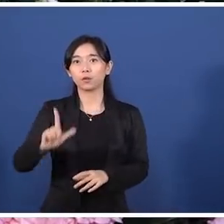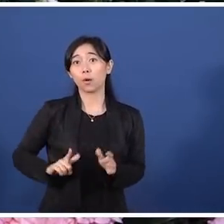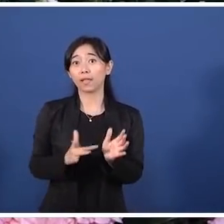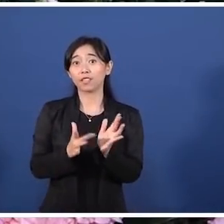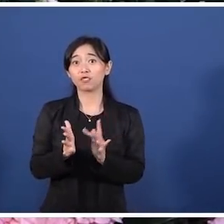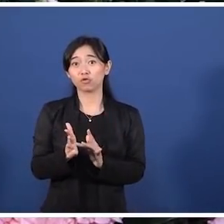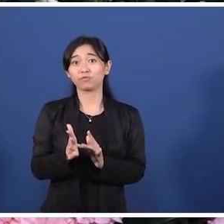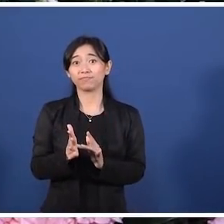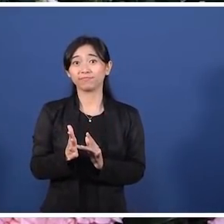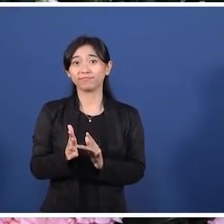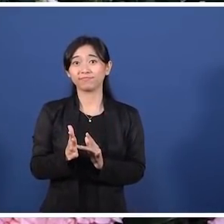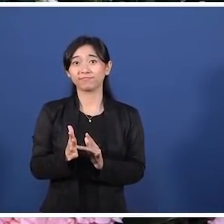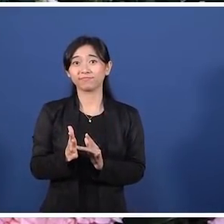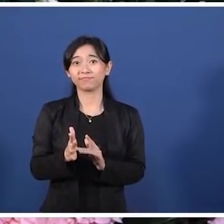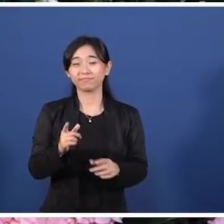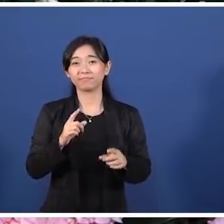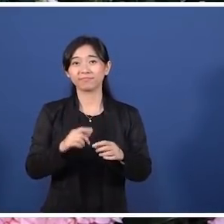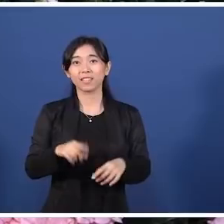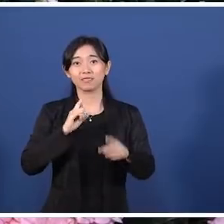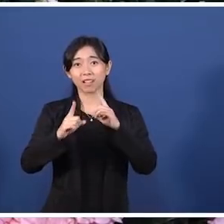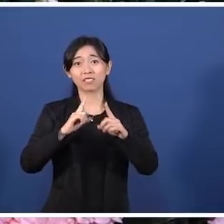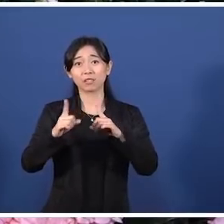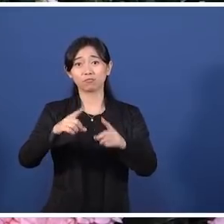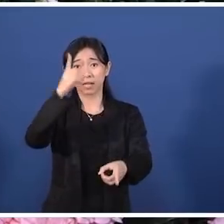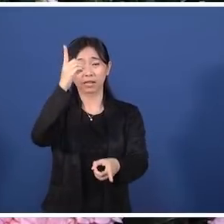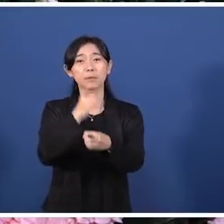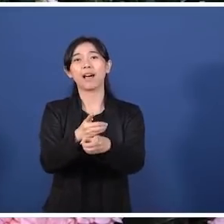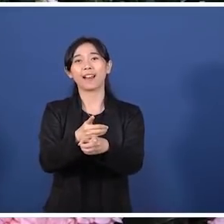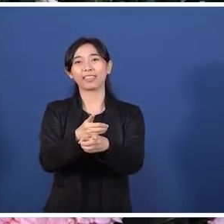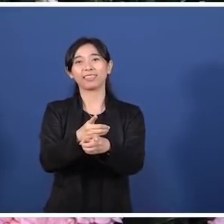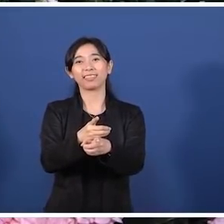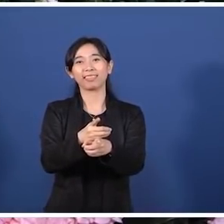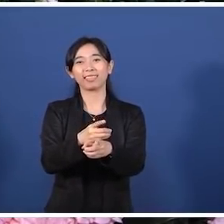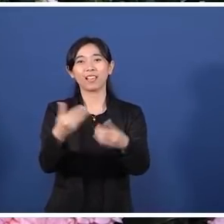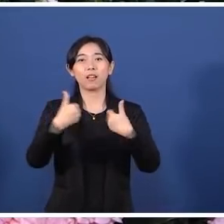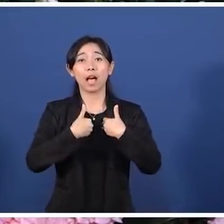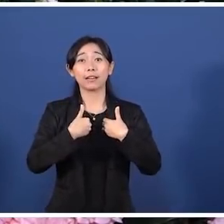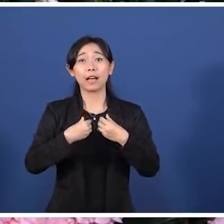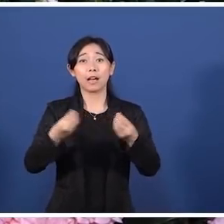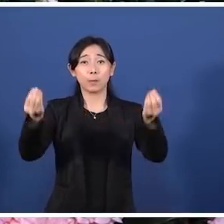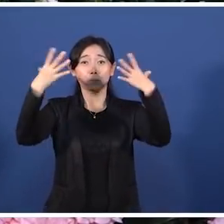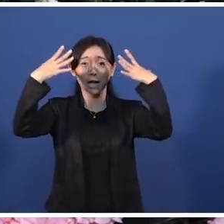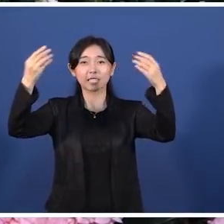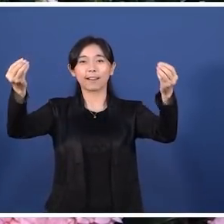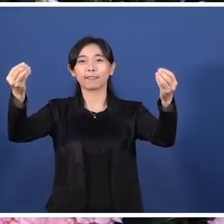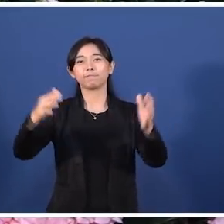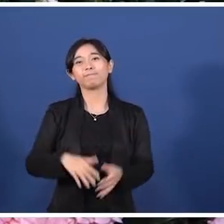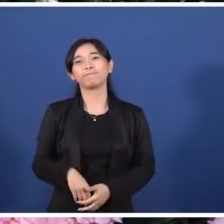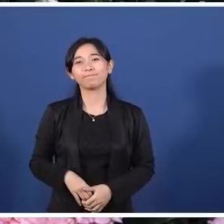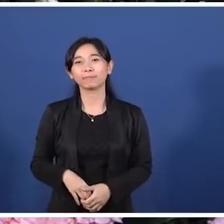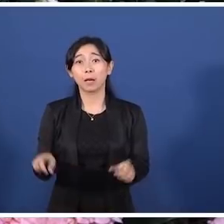kemudian mencoba untuk menekankan pesan, ajaran, dan sikap, tindakan